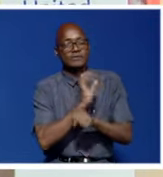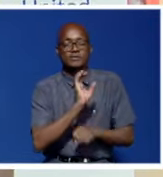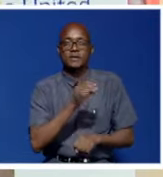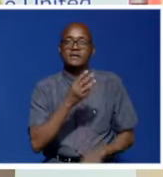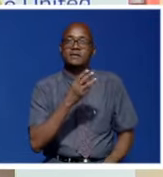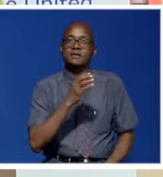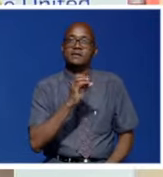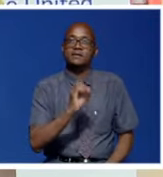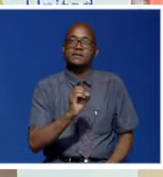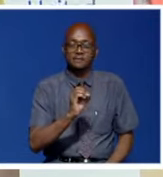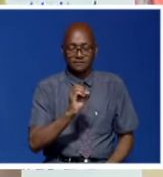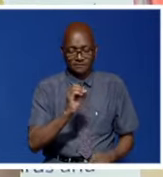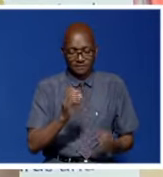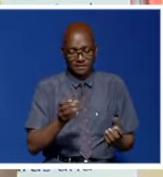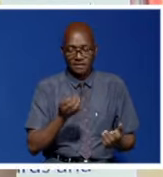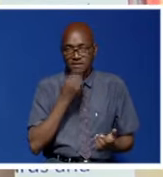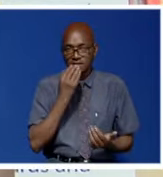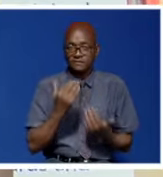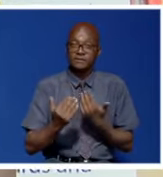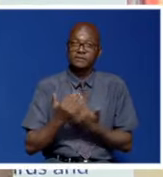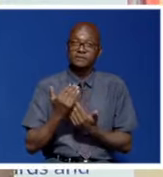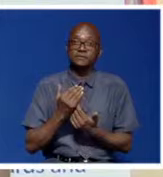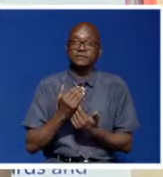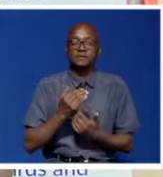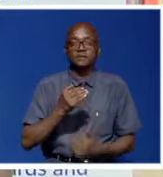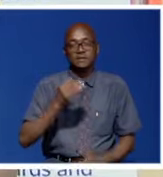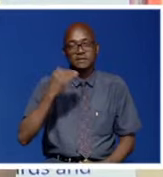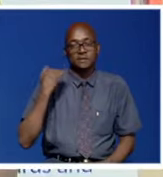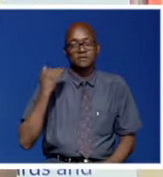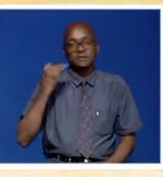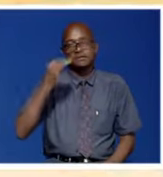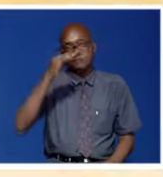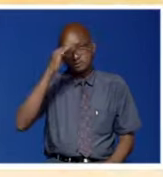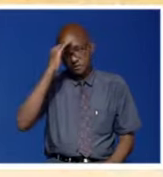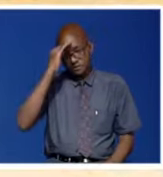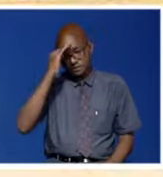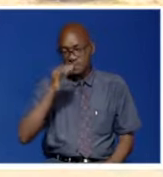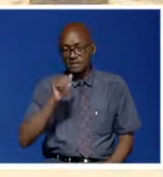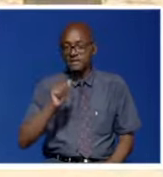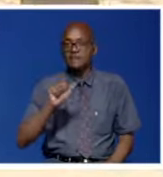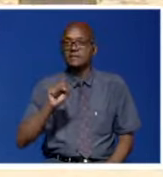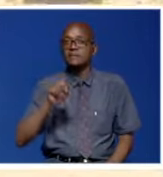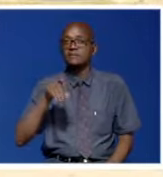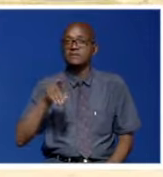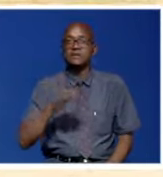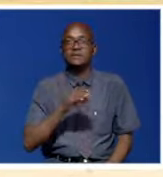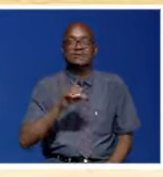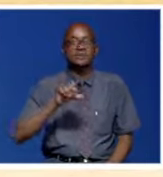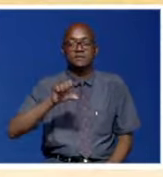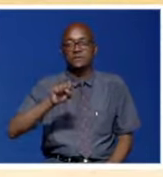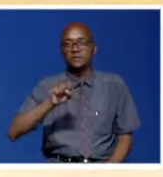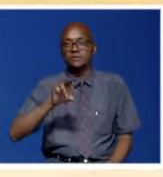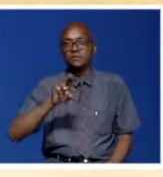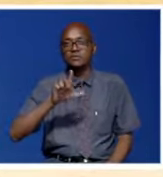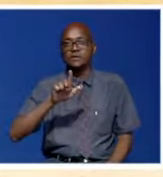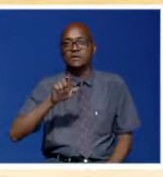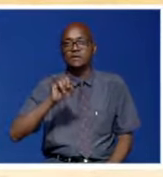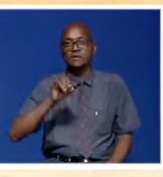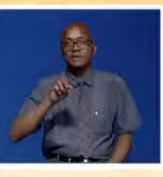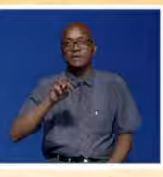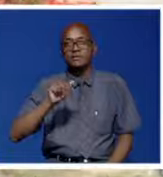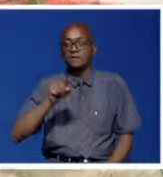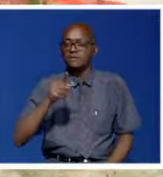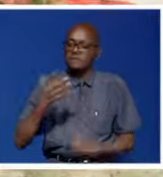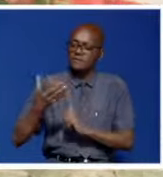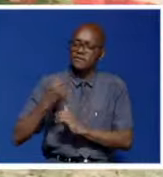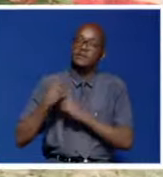30 jela. Katika taarifa yake, kamanda wa polisi mkoa wa Mtwara ASCP Isa Suleiman amesema ni moja ya mafanikio